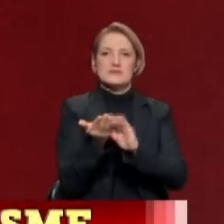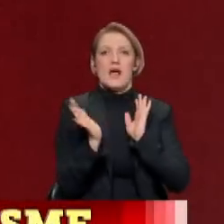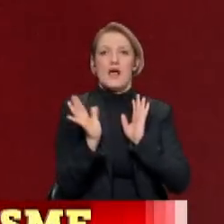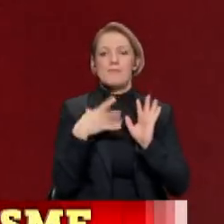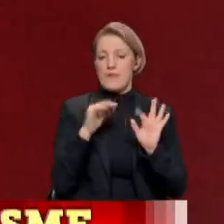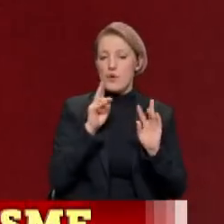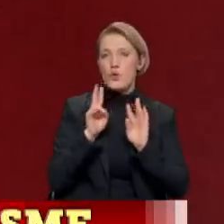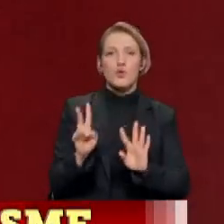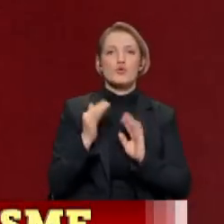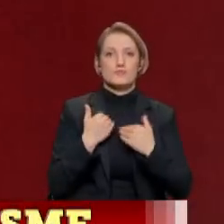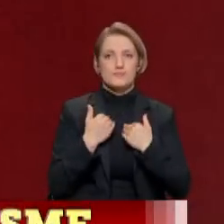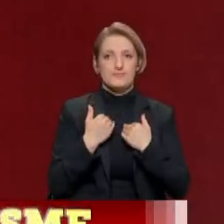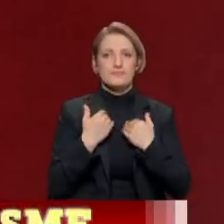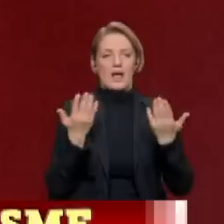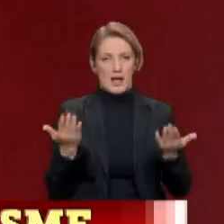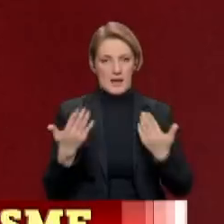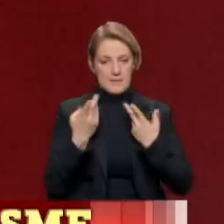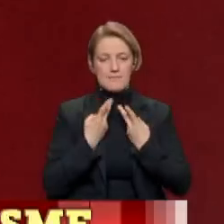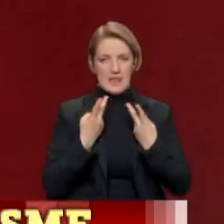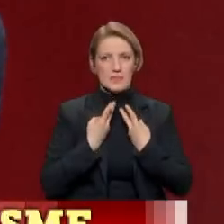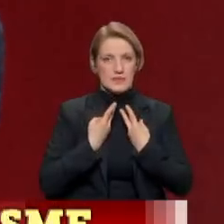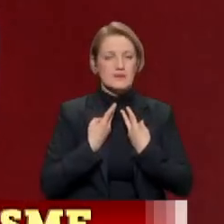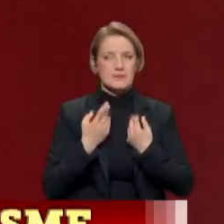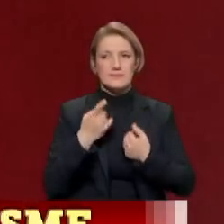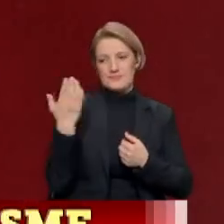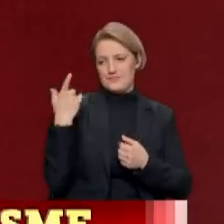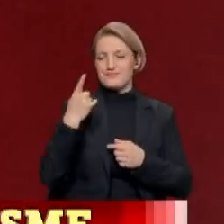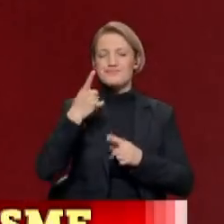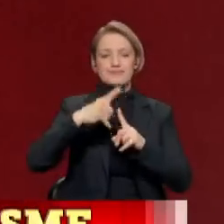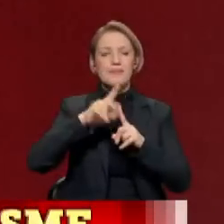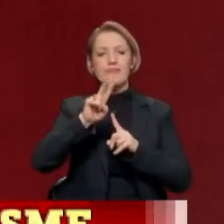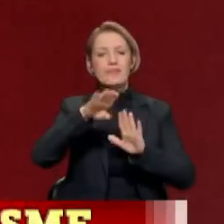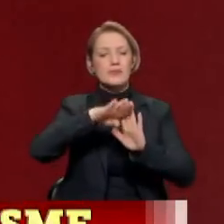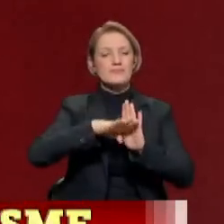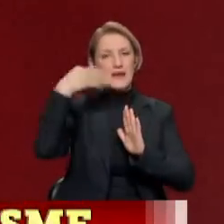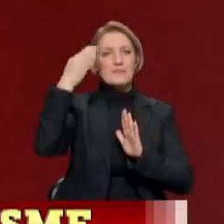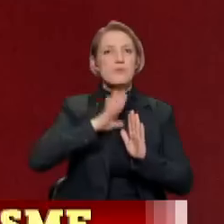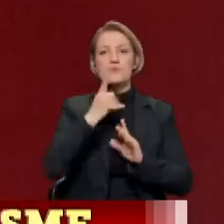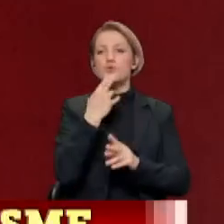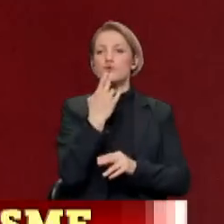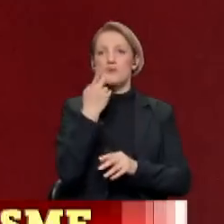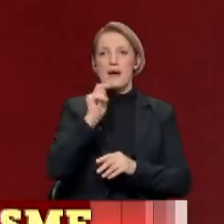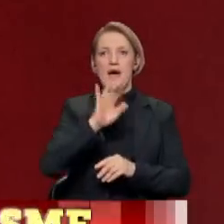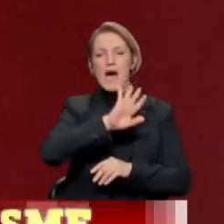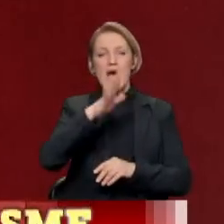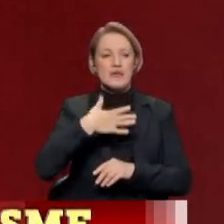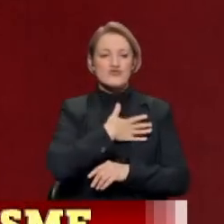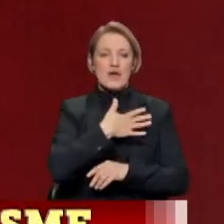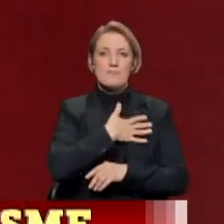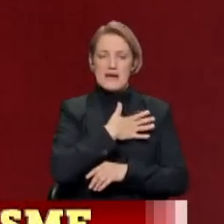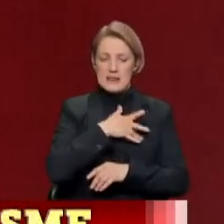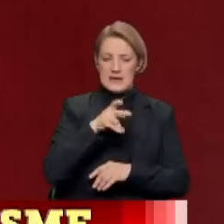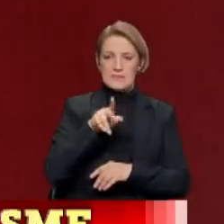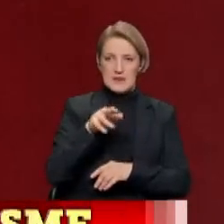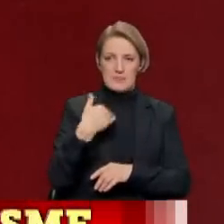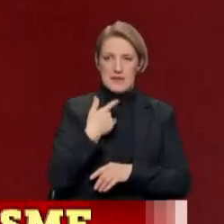böyle bakıyorum meseleye. Ben tabii Ekrem Bey geçen bir televizyon programında çok güzel bir şey söyledi. Her Cumhuriyet Halk Partili gibi